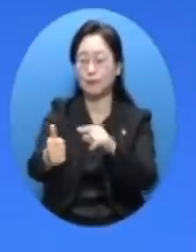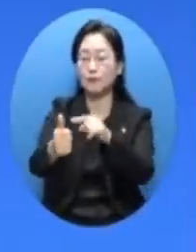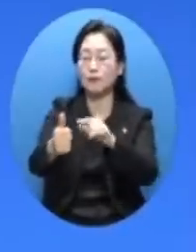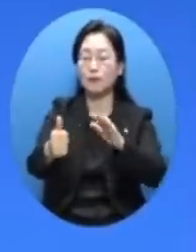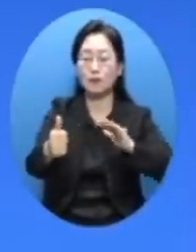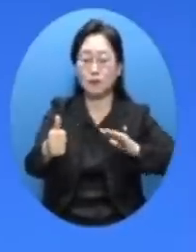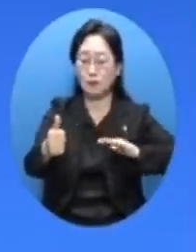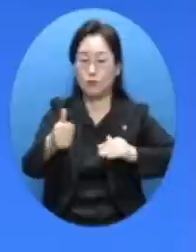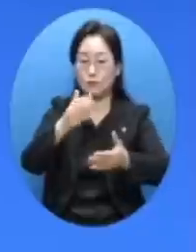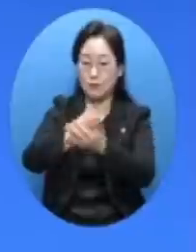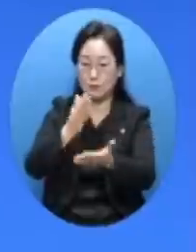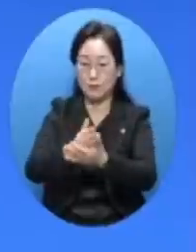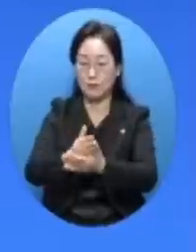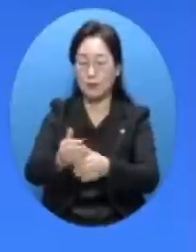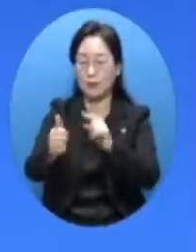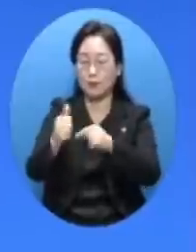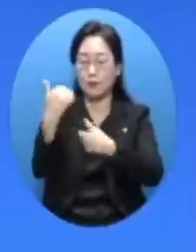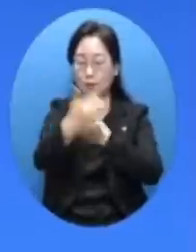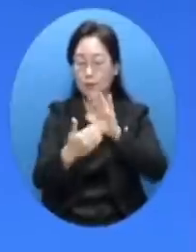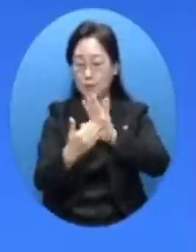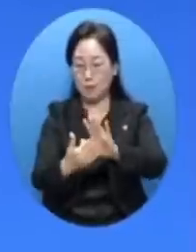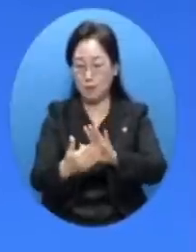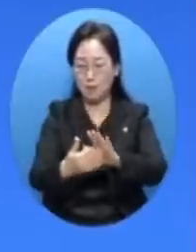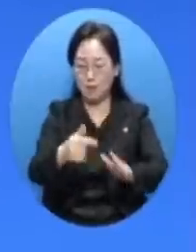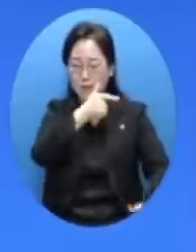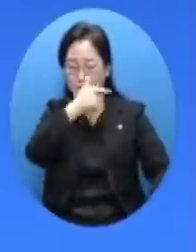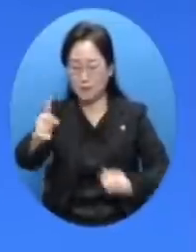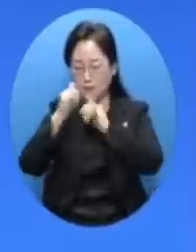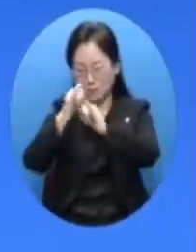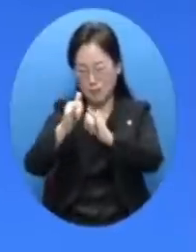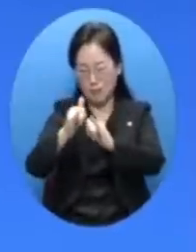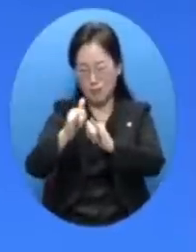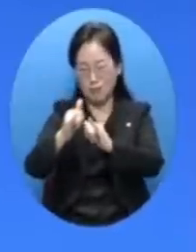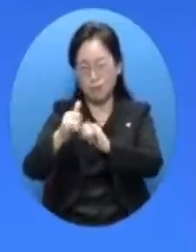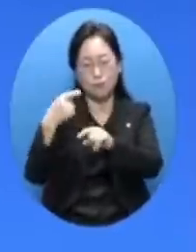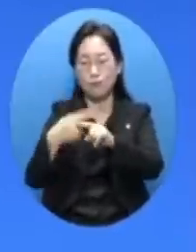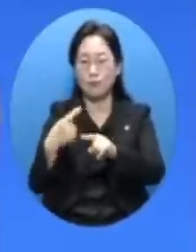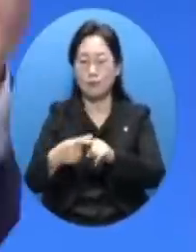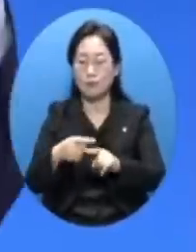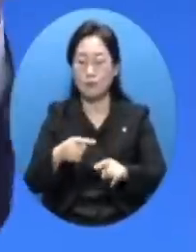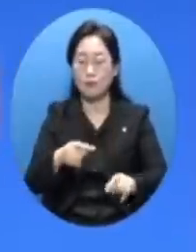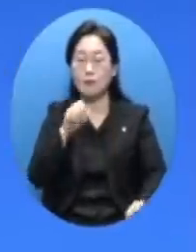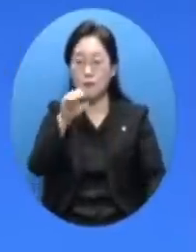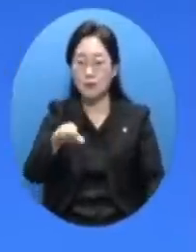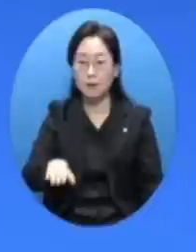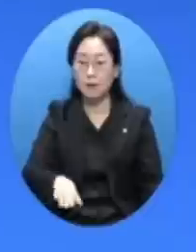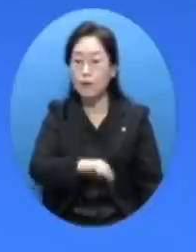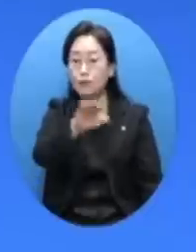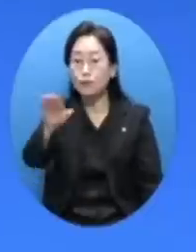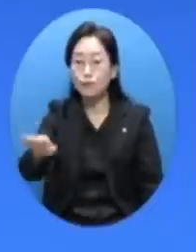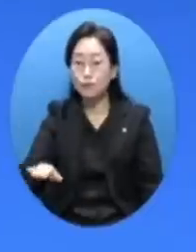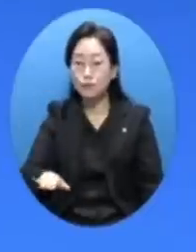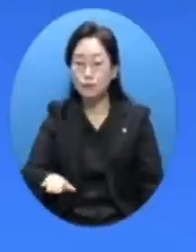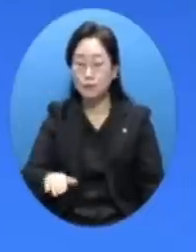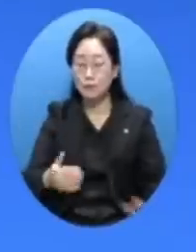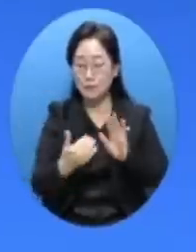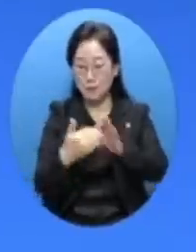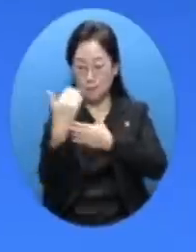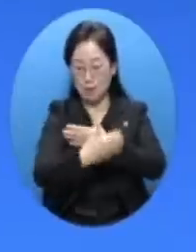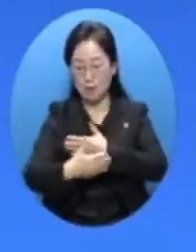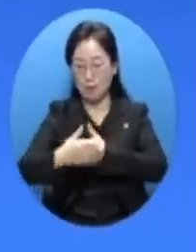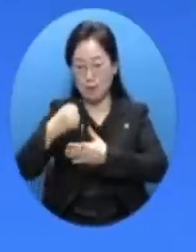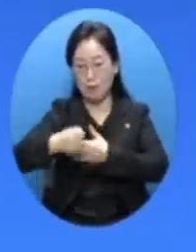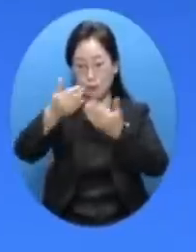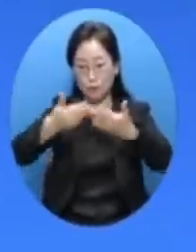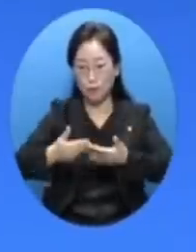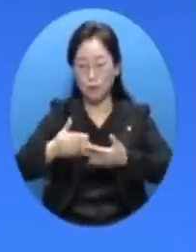말라 나는 내 방패여 너의 지극히 큰 상급이니라. 하나님이 우리의 방패가 되시고 우리의 상급이